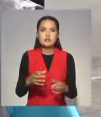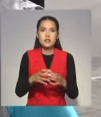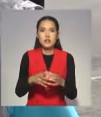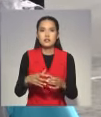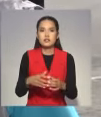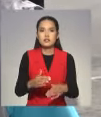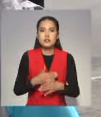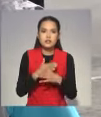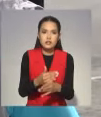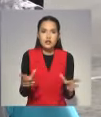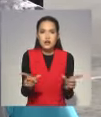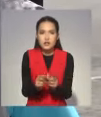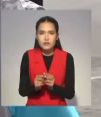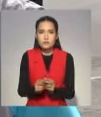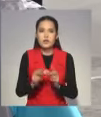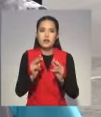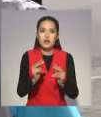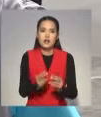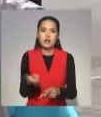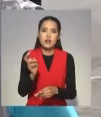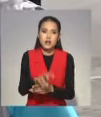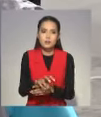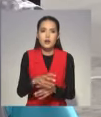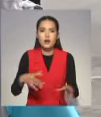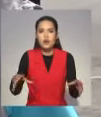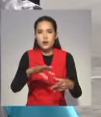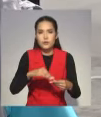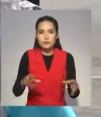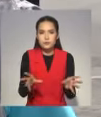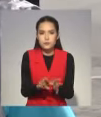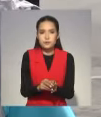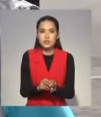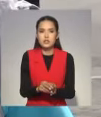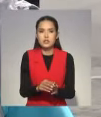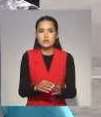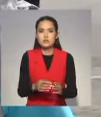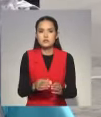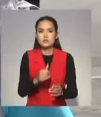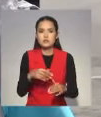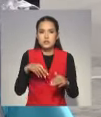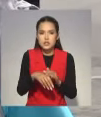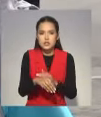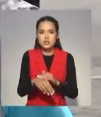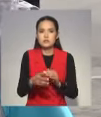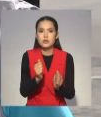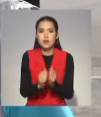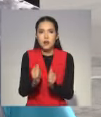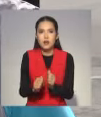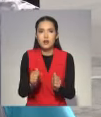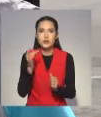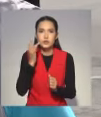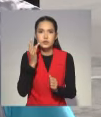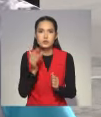тілейтінім, тезірек осы апат аяқталып, бәріміз осы жұмыс ретінде кіріп, тек арқашан осындай енді